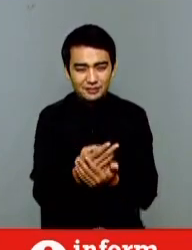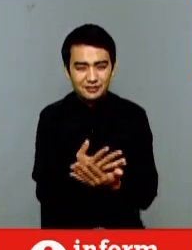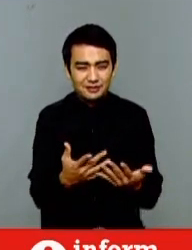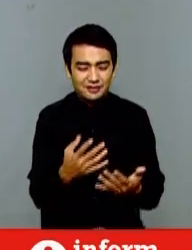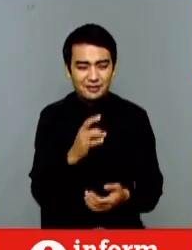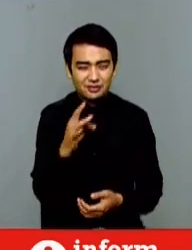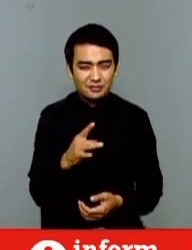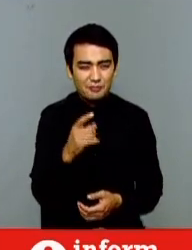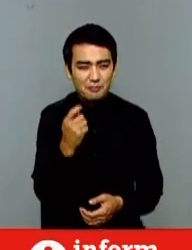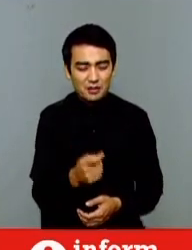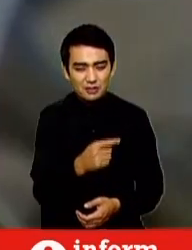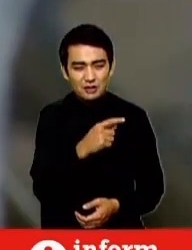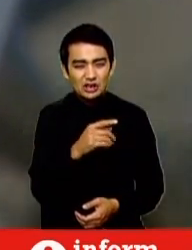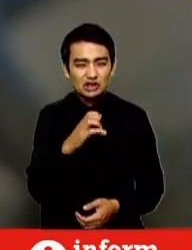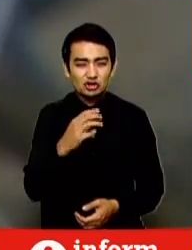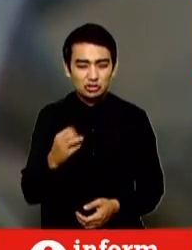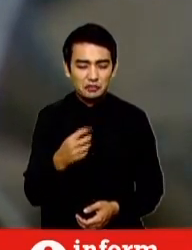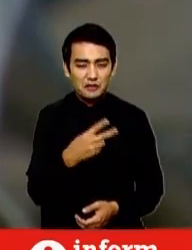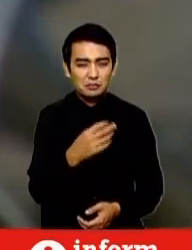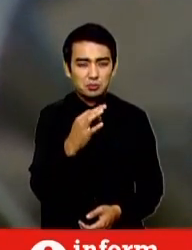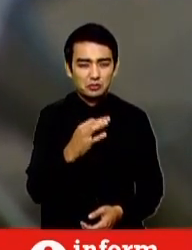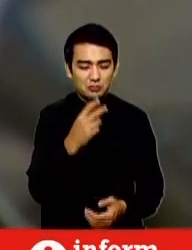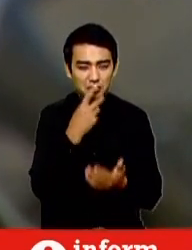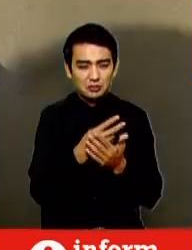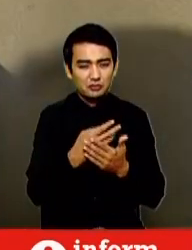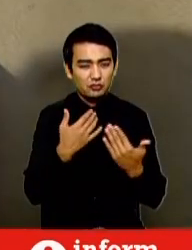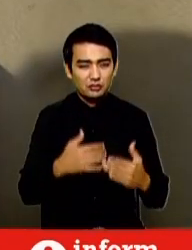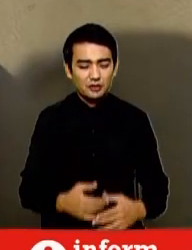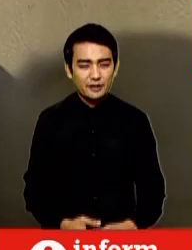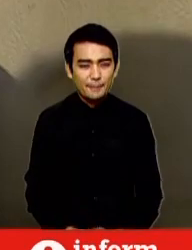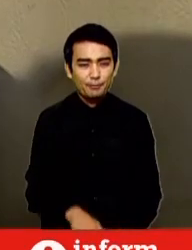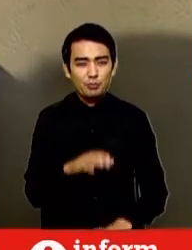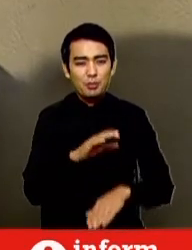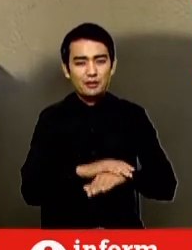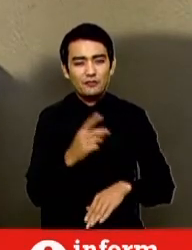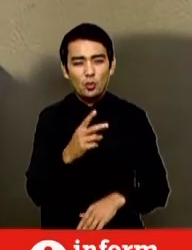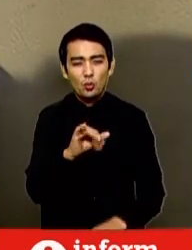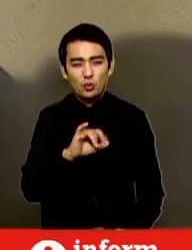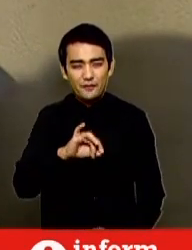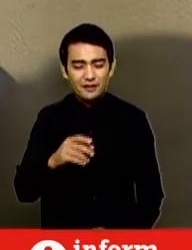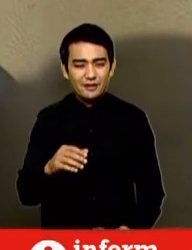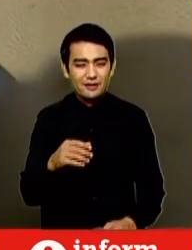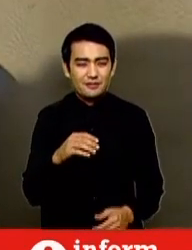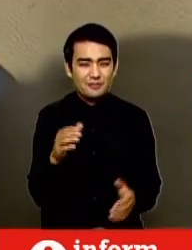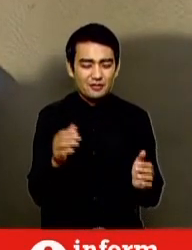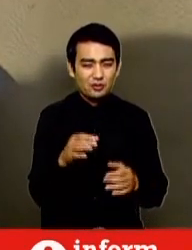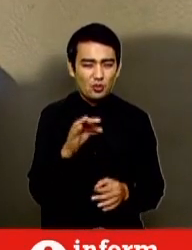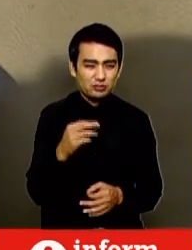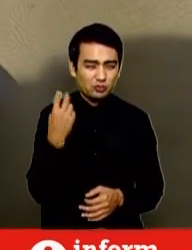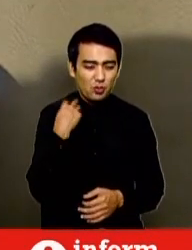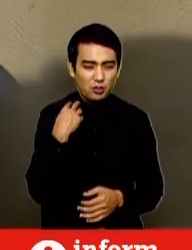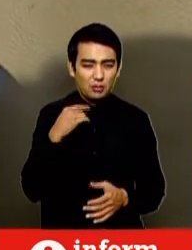в США это всего 20%. Кабальные условия банков второго уровня и микрофинансовых организаций загоняют народ в долговую